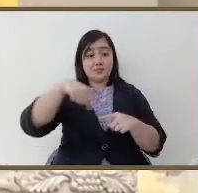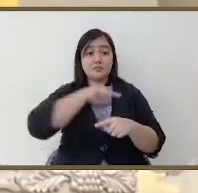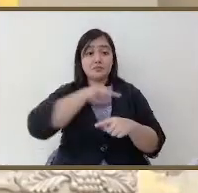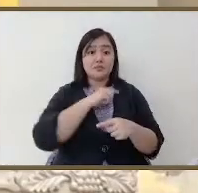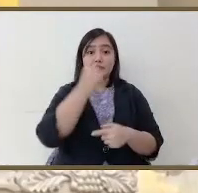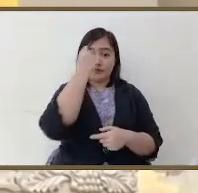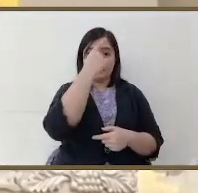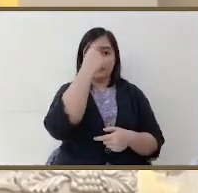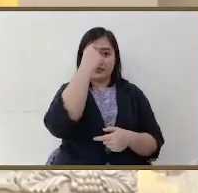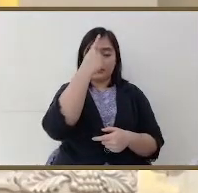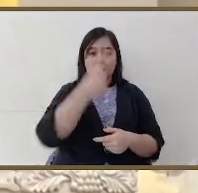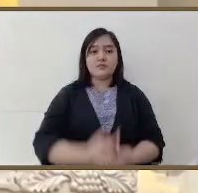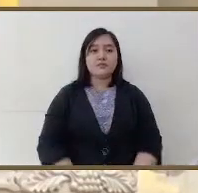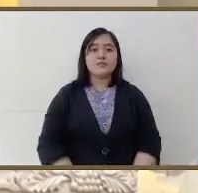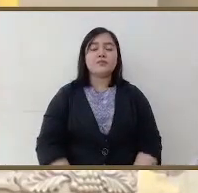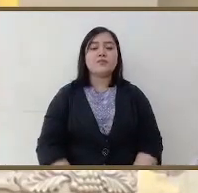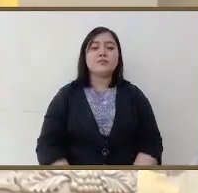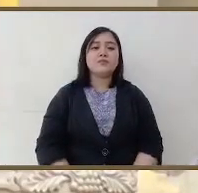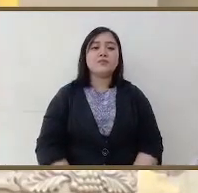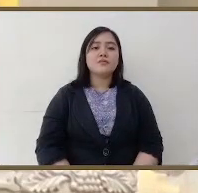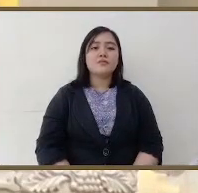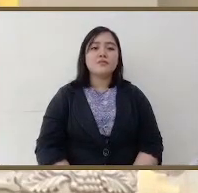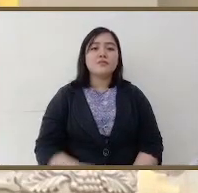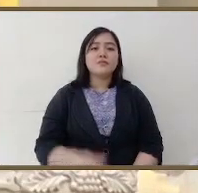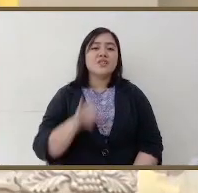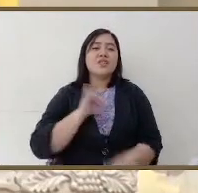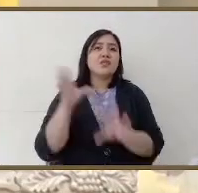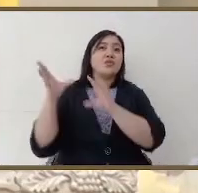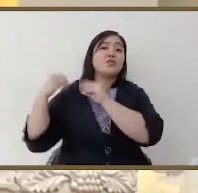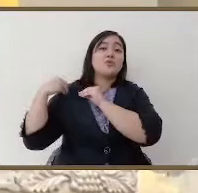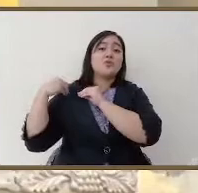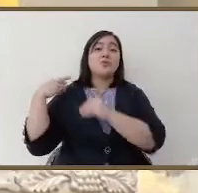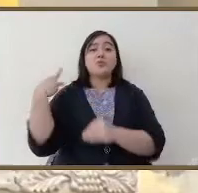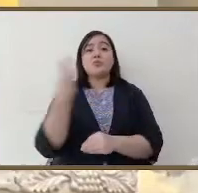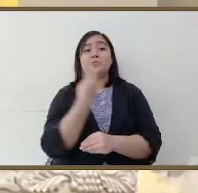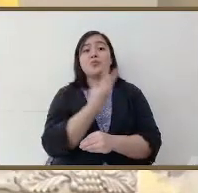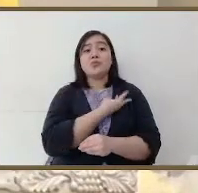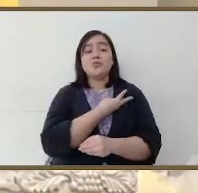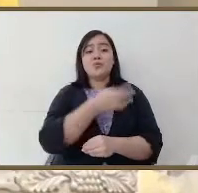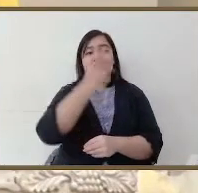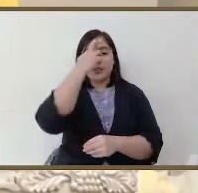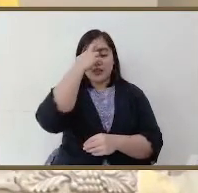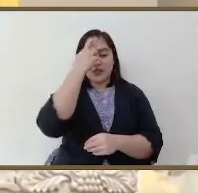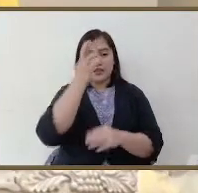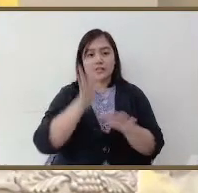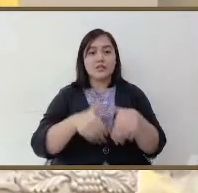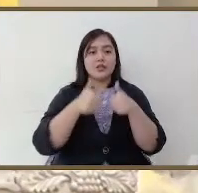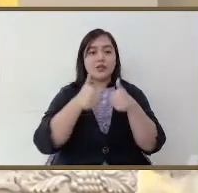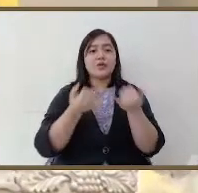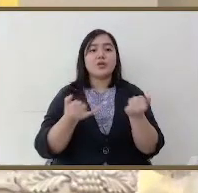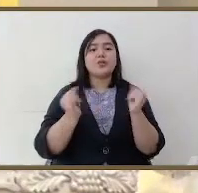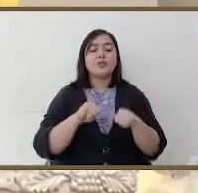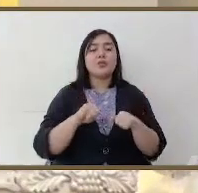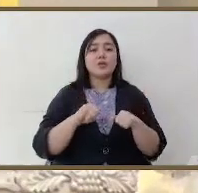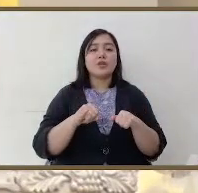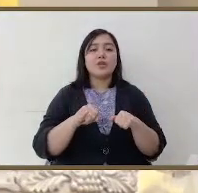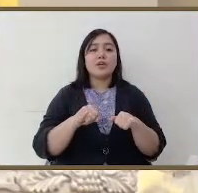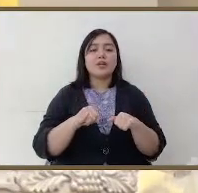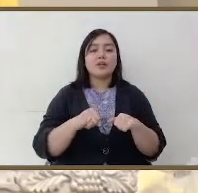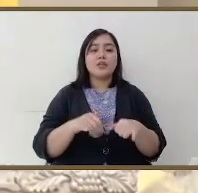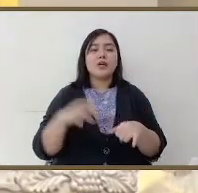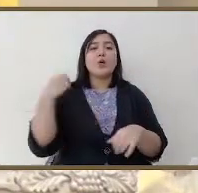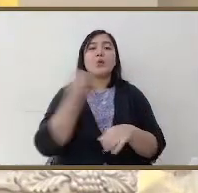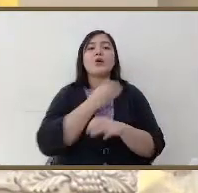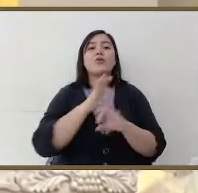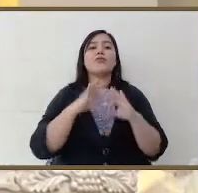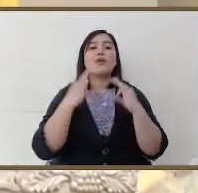po ang lahat ng ito. Sana nakita po natin kung gaano kahalaga na magkaroon at bigyan po natin ng Diyos ang ating tahanan.